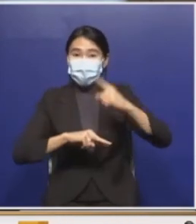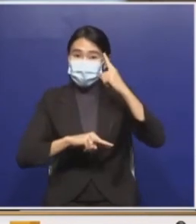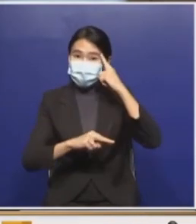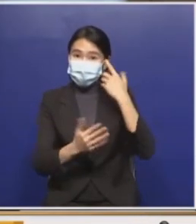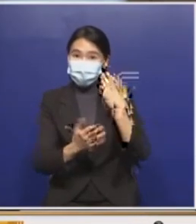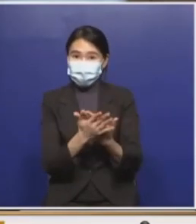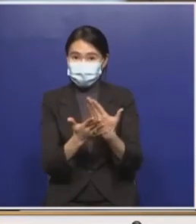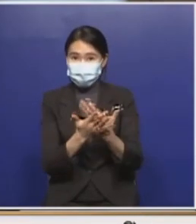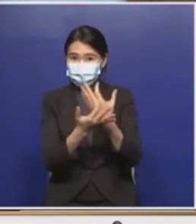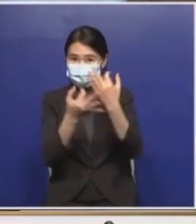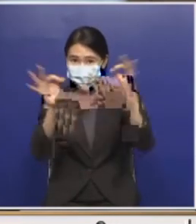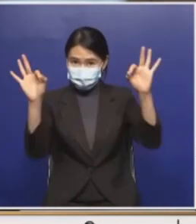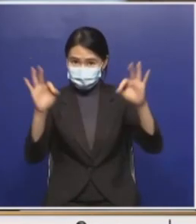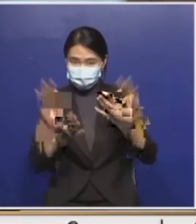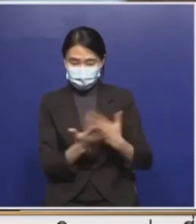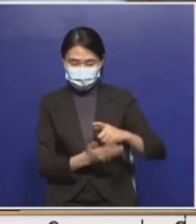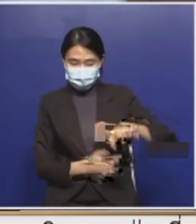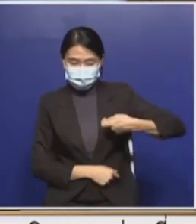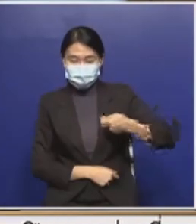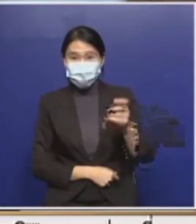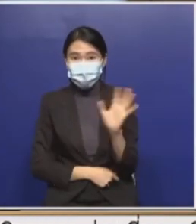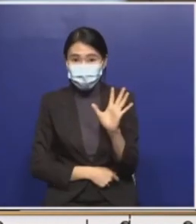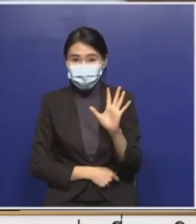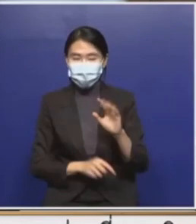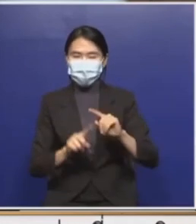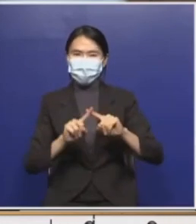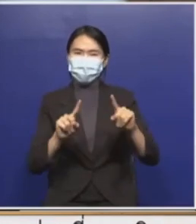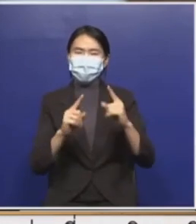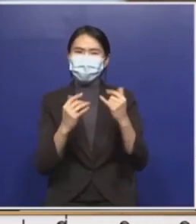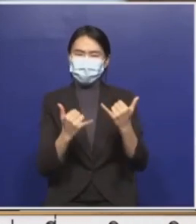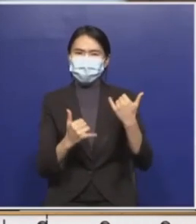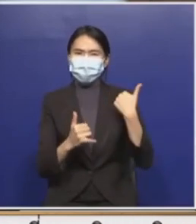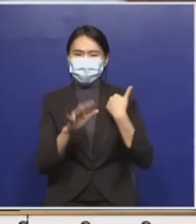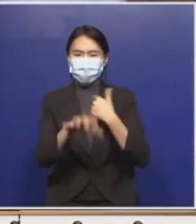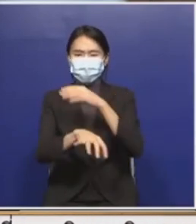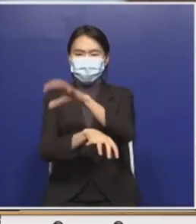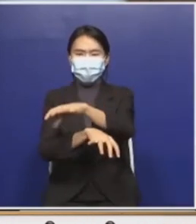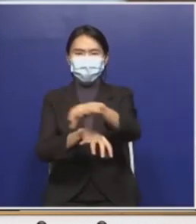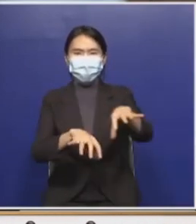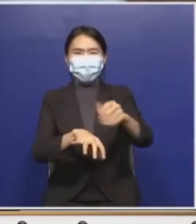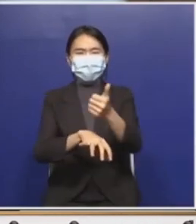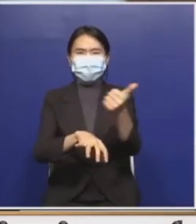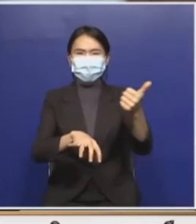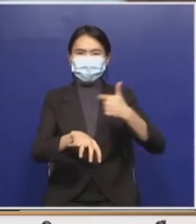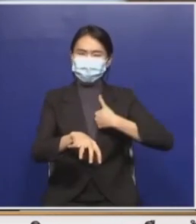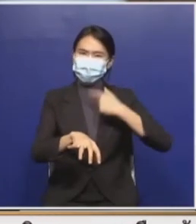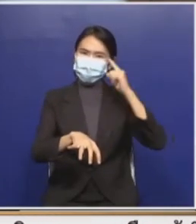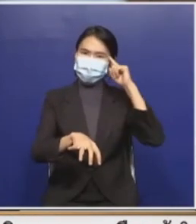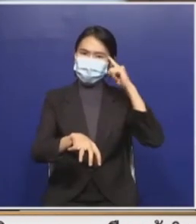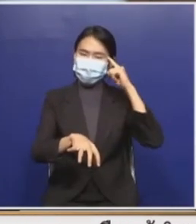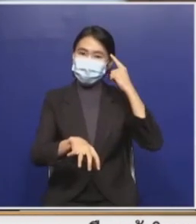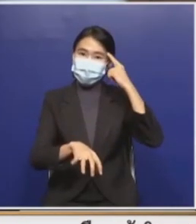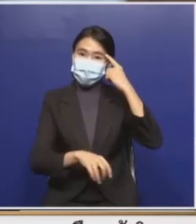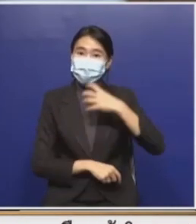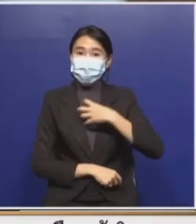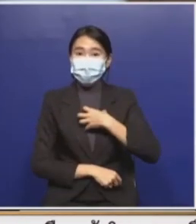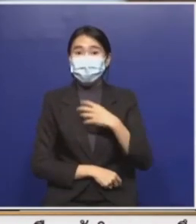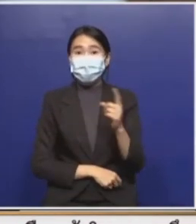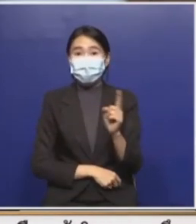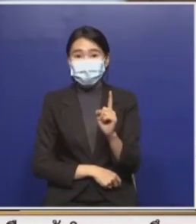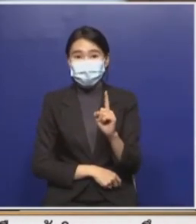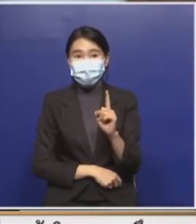ายวันนี้ผมทราบว่าหน่วยงานและหลายหน่วยงานมีความประสงค์